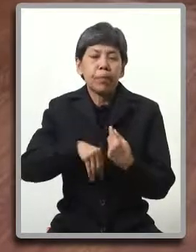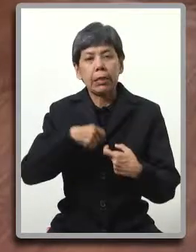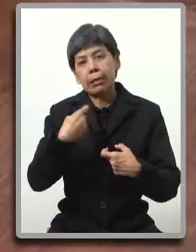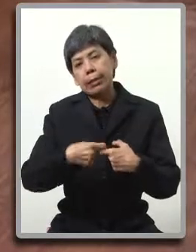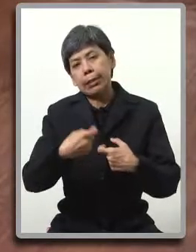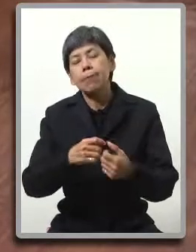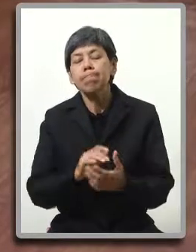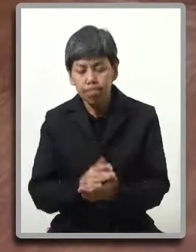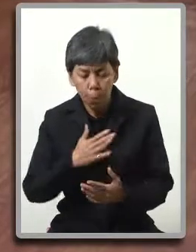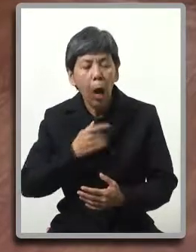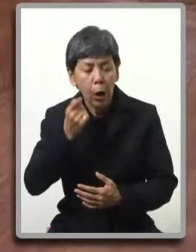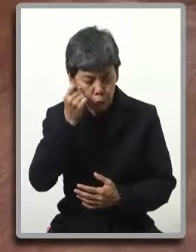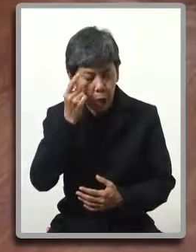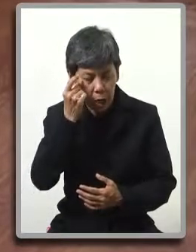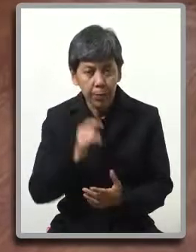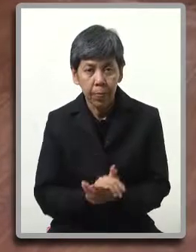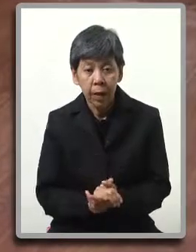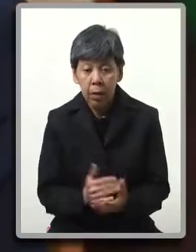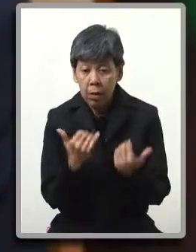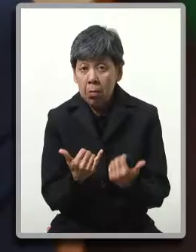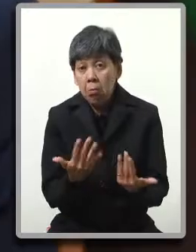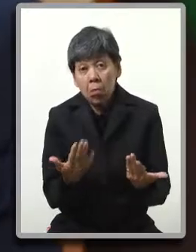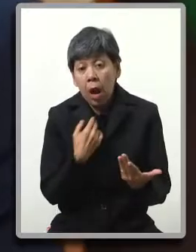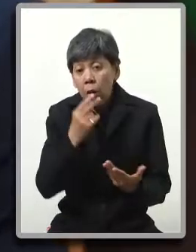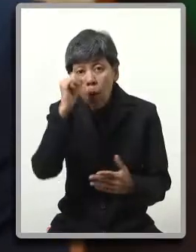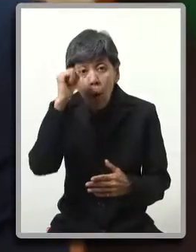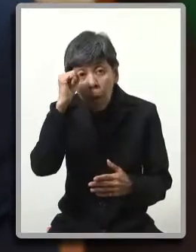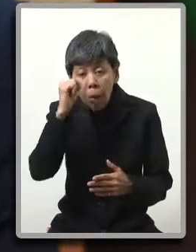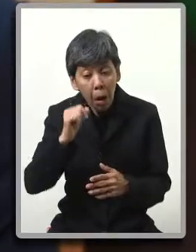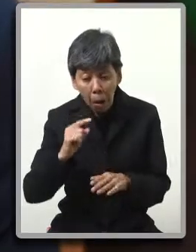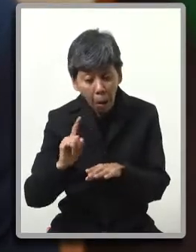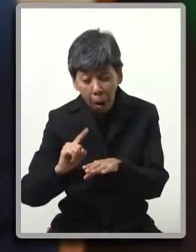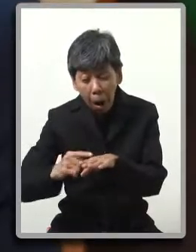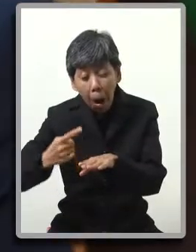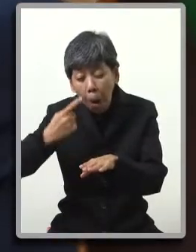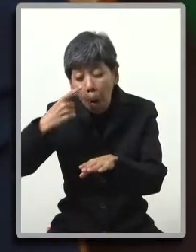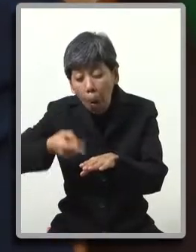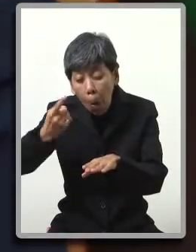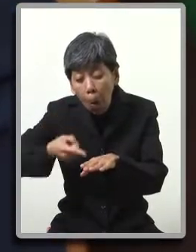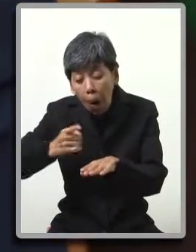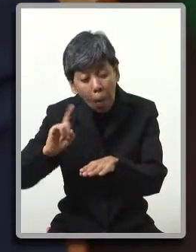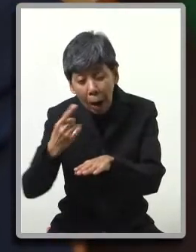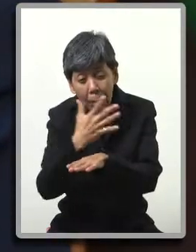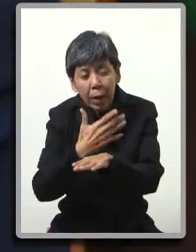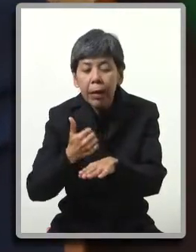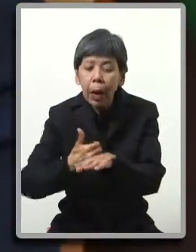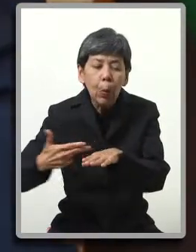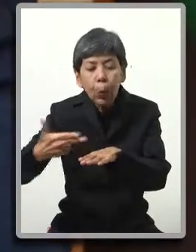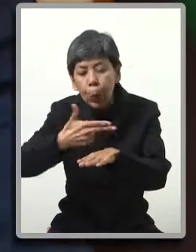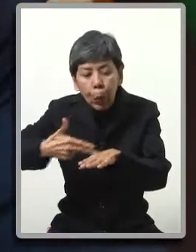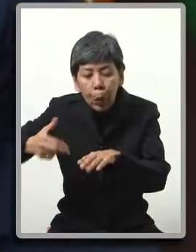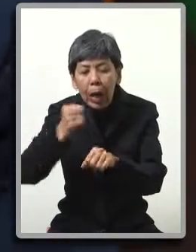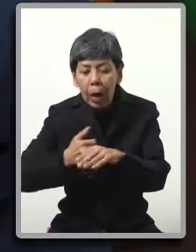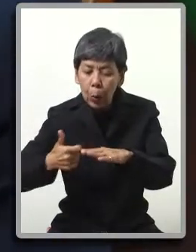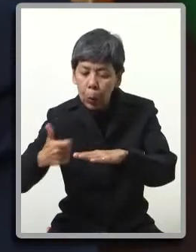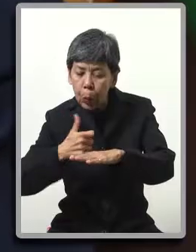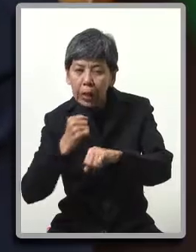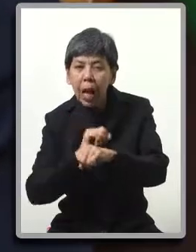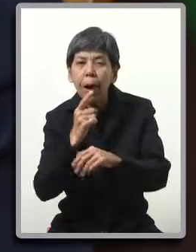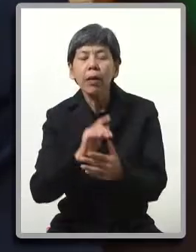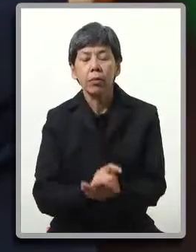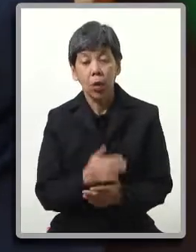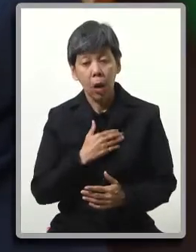าก็อยู่ยาก อ ันนี้ผมก็ต้องเห็นใจเขานะทุกวันนี้ท่านจะไม่เคยเห็นรถร่วมมีรถใหม่เลยผมยืนยันส่วนใหญ่ก็เอารถเก่ามาบิ้ว